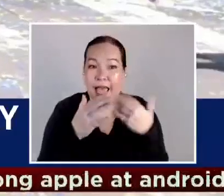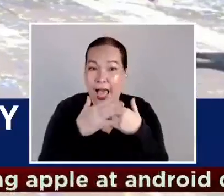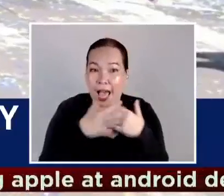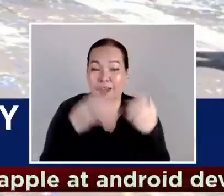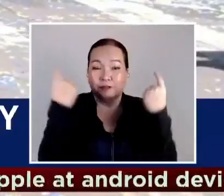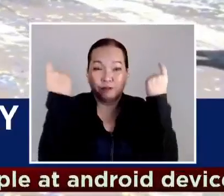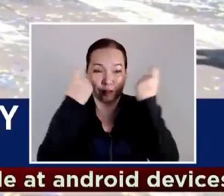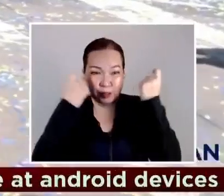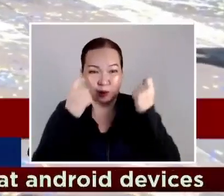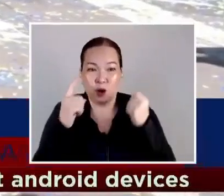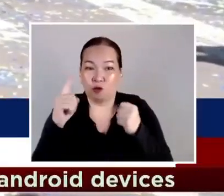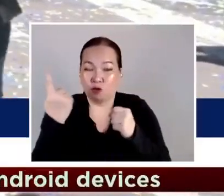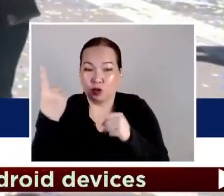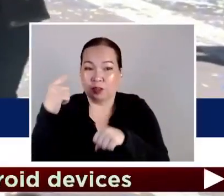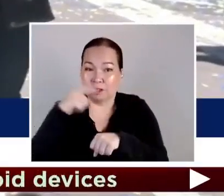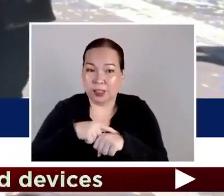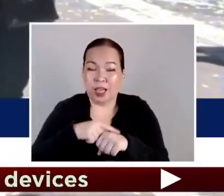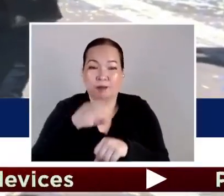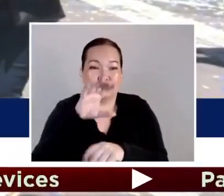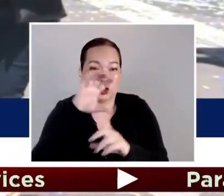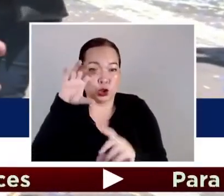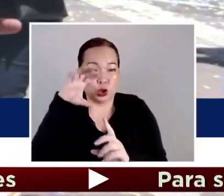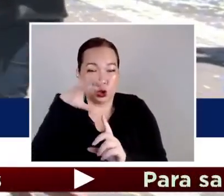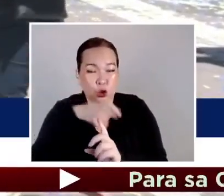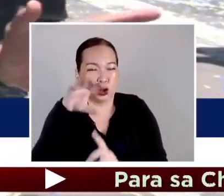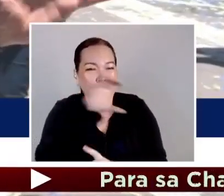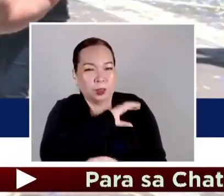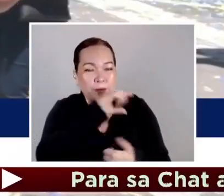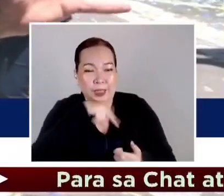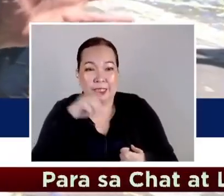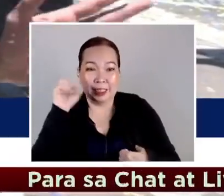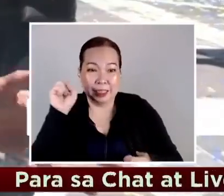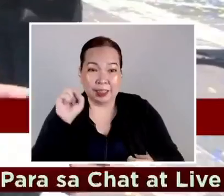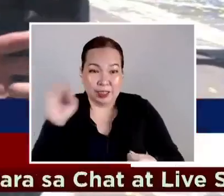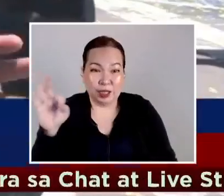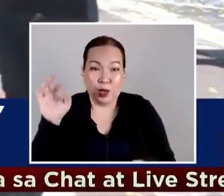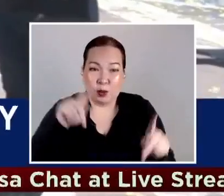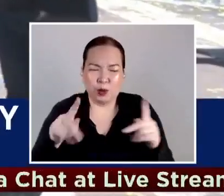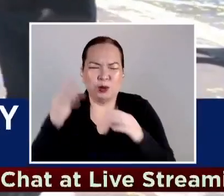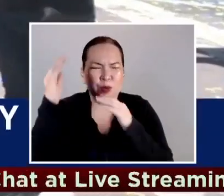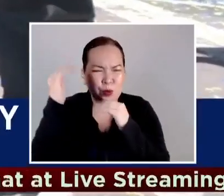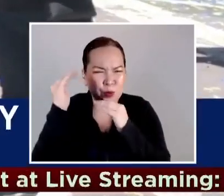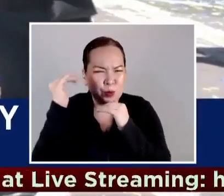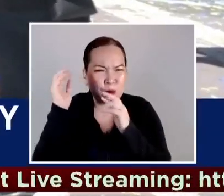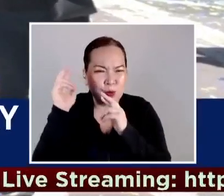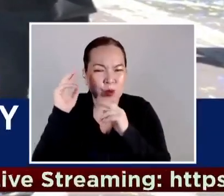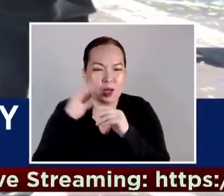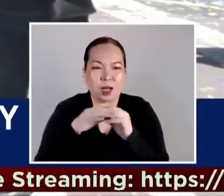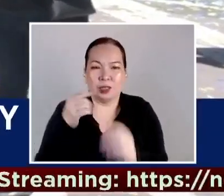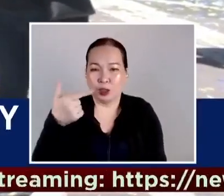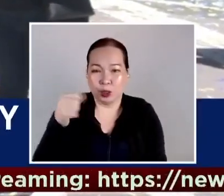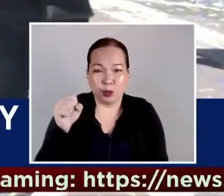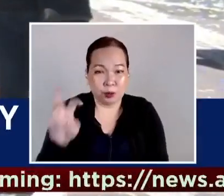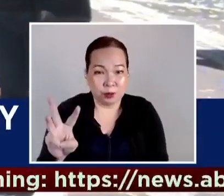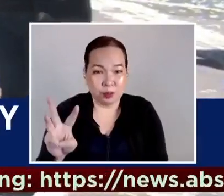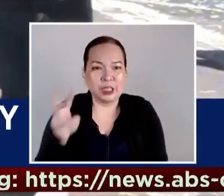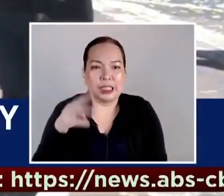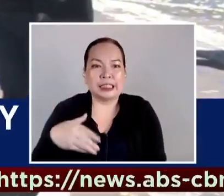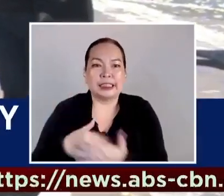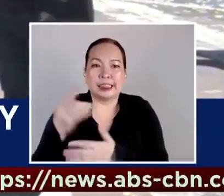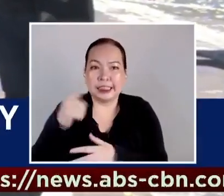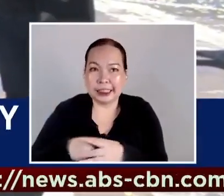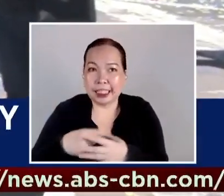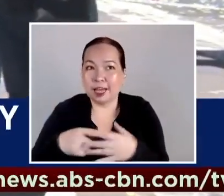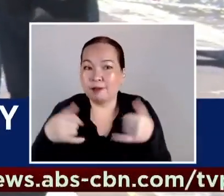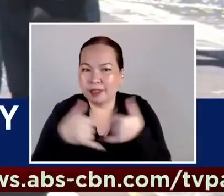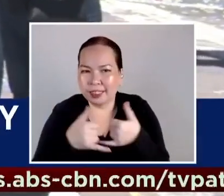kanilang unang championship dito sa downtown San Francisco, umaas sa mga fans na ito na ibibigay ng Warriors ang lahat sa susunod na season para